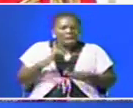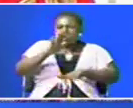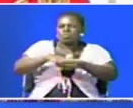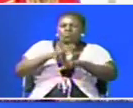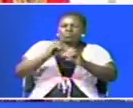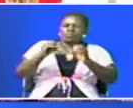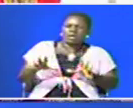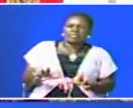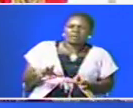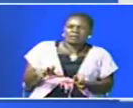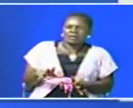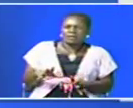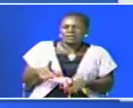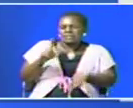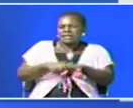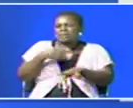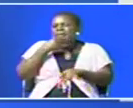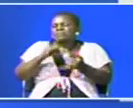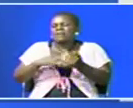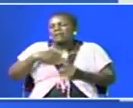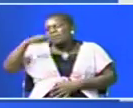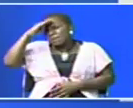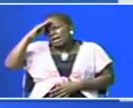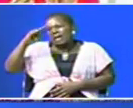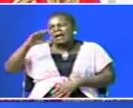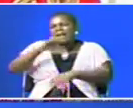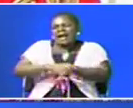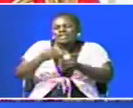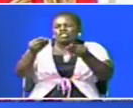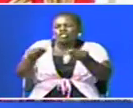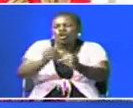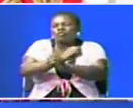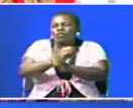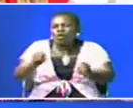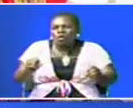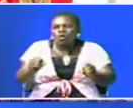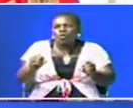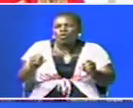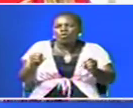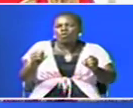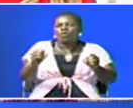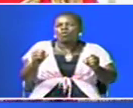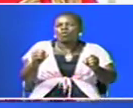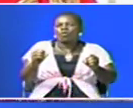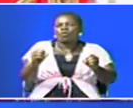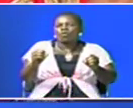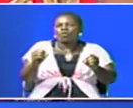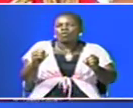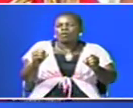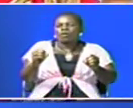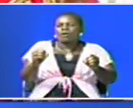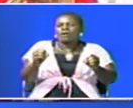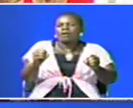akilewa yualala kitandani na viatu akojua kitandani. Hautapata suluhisho pale, utasikia mnyonge, mwage maji ya moto.